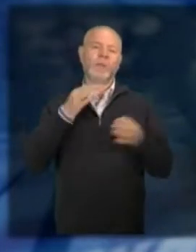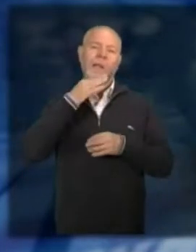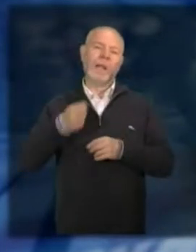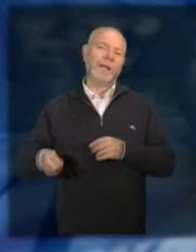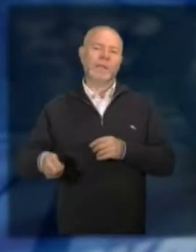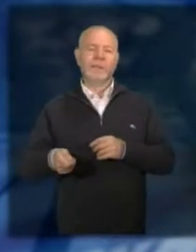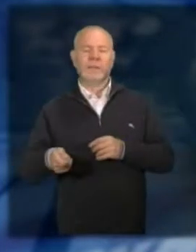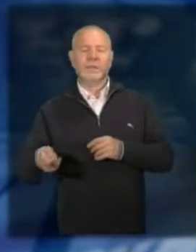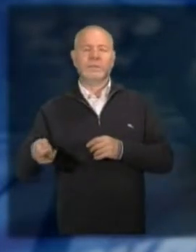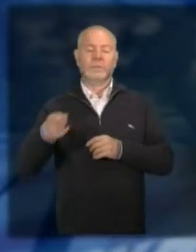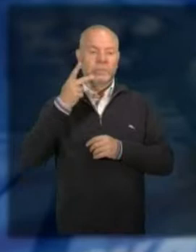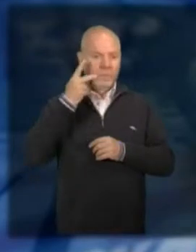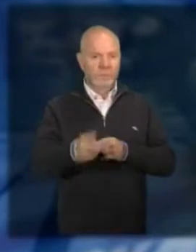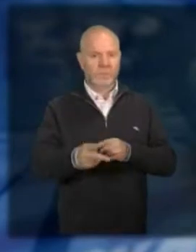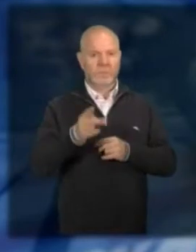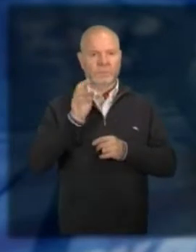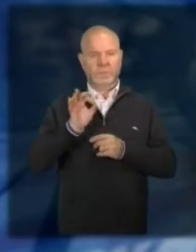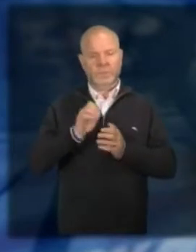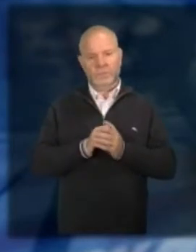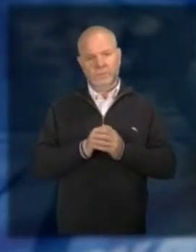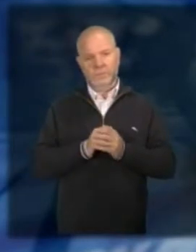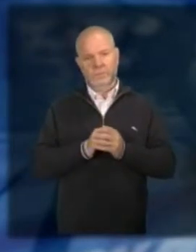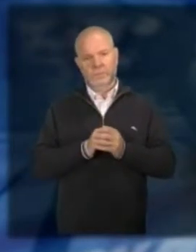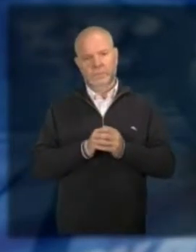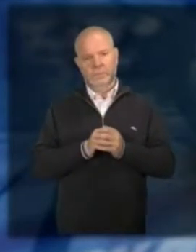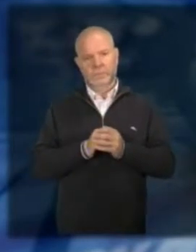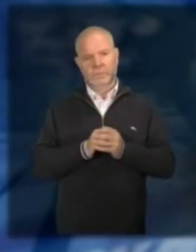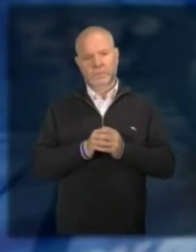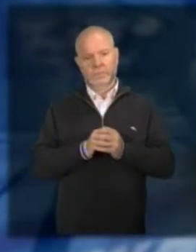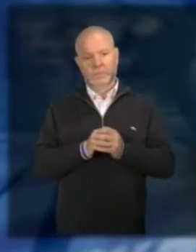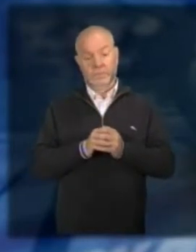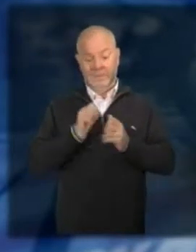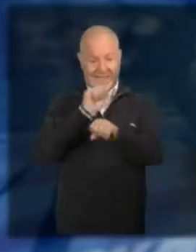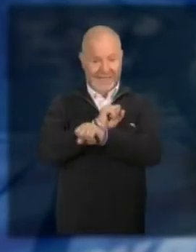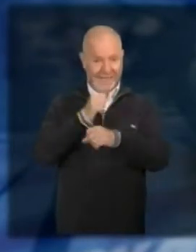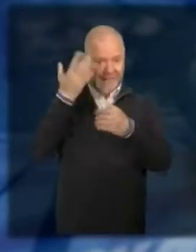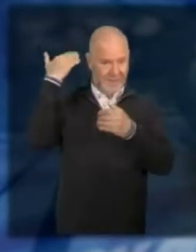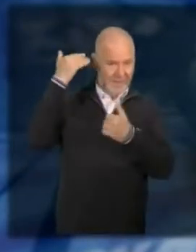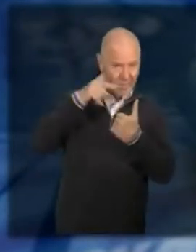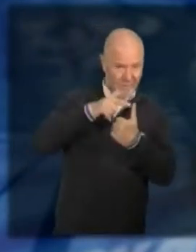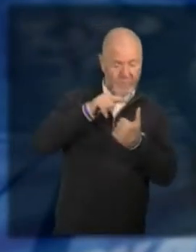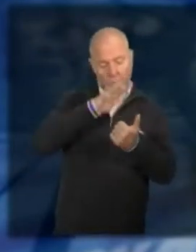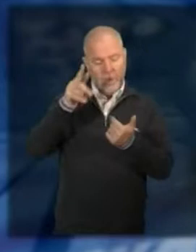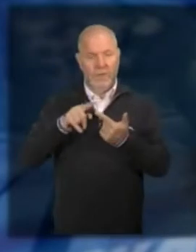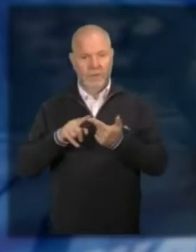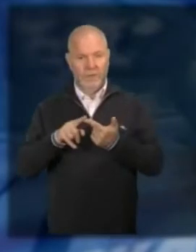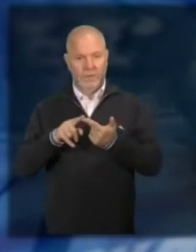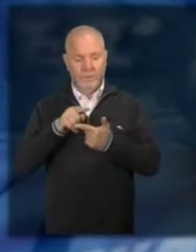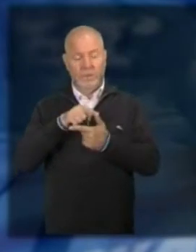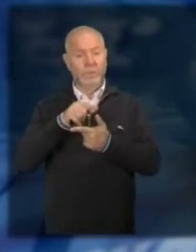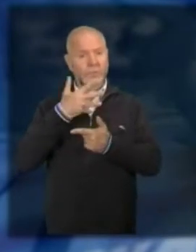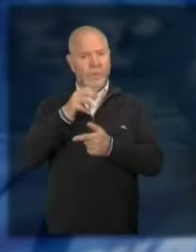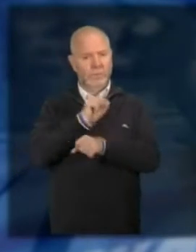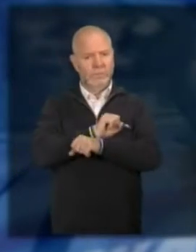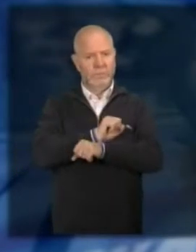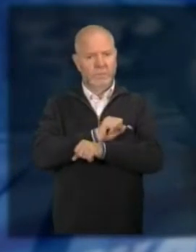per i sentieri sterrati della Baraggia di San Giorgio. Con il nuovo arresto, il magistrato ha chiarito perché Antonio Lembo, il primo omicida